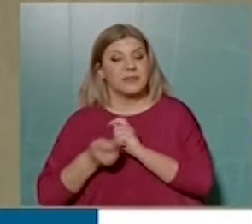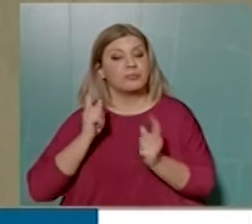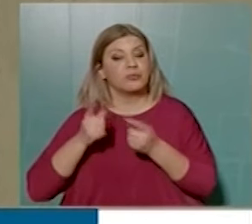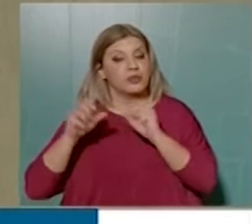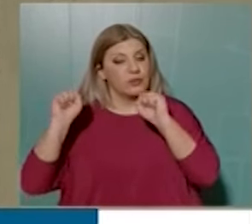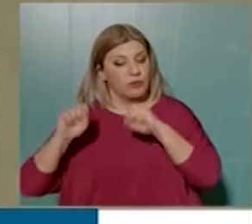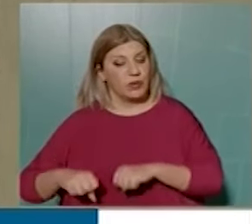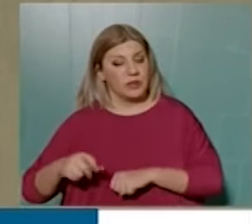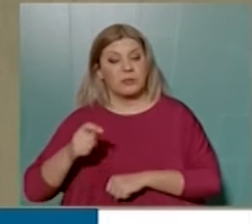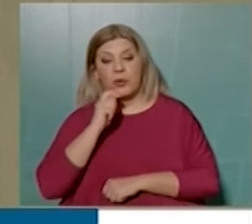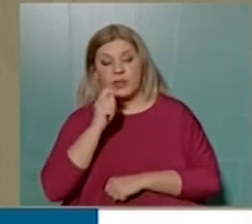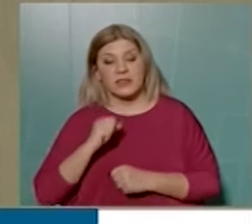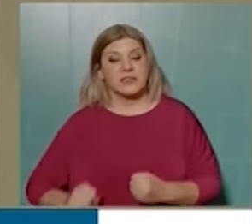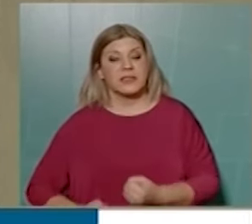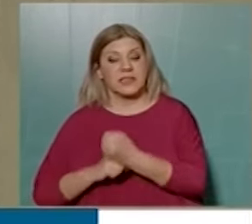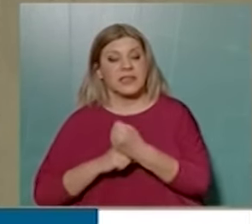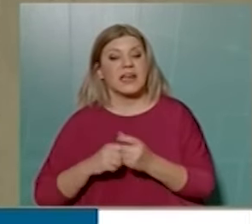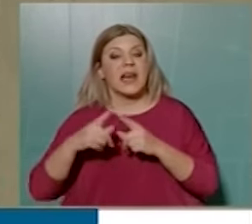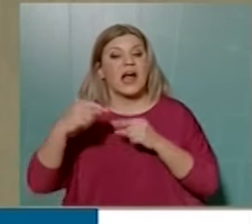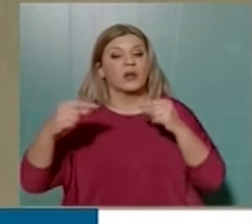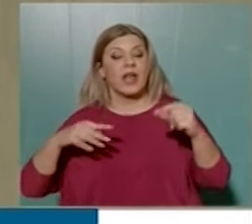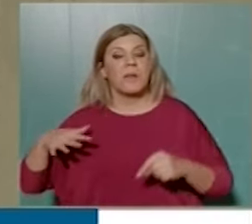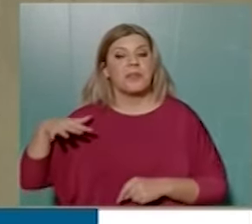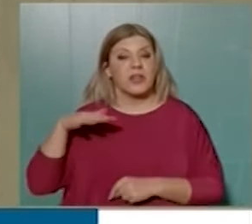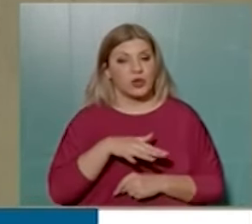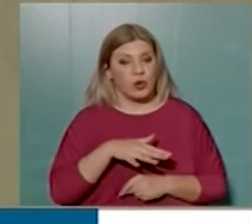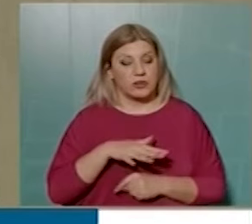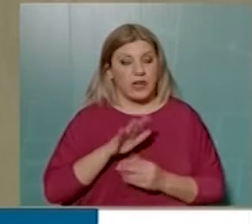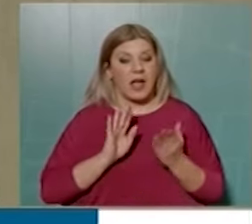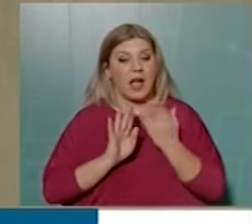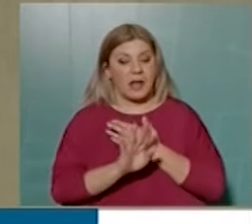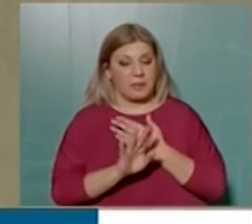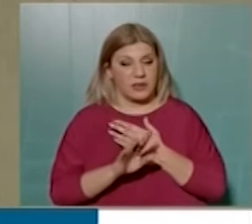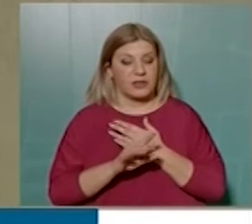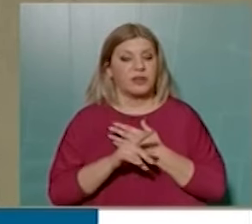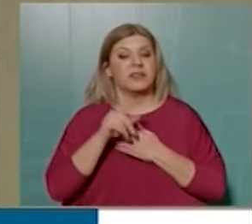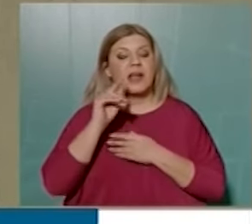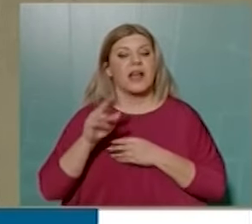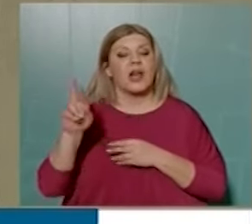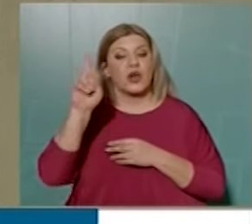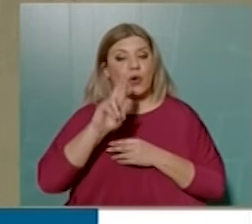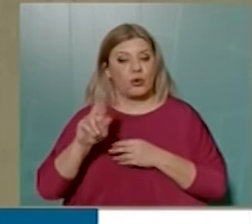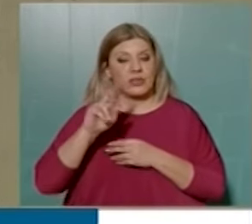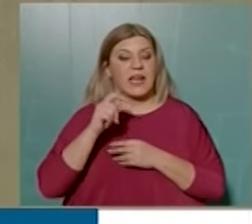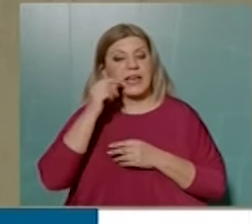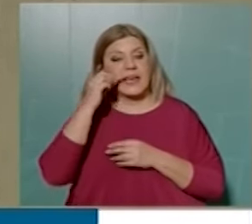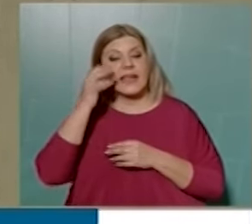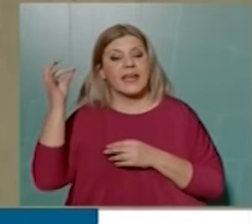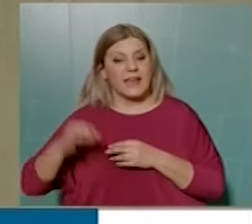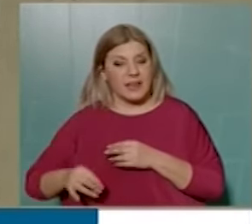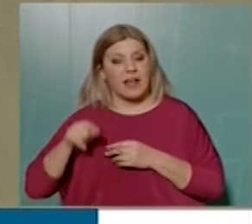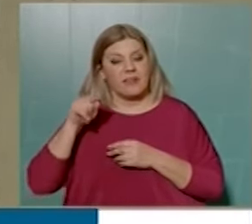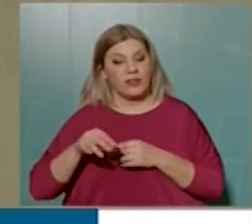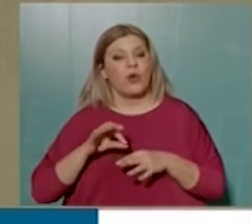την πολιτική της στήριξη της νατοικής επιθετικότητας απέναντι στο αντίπαλο ιμπεριαλιστικό μπλοκ της ρωσίας κίνας που αυτή